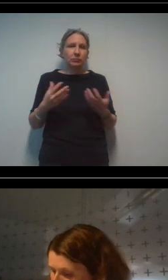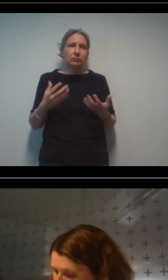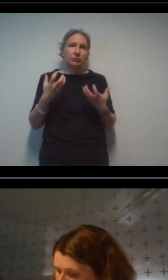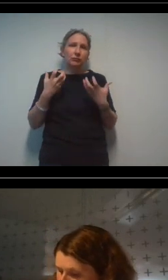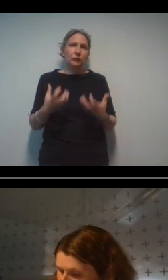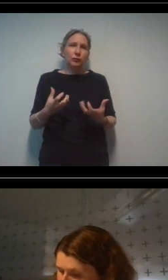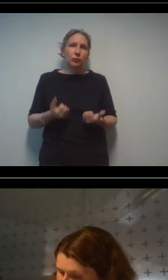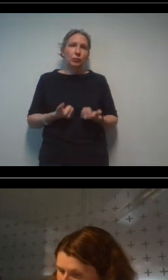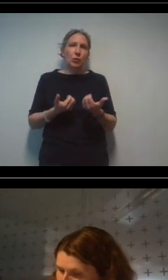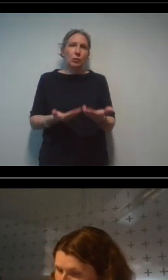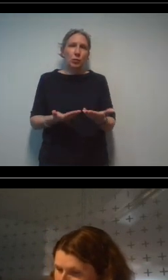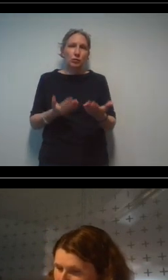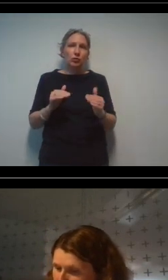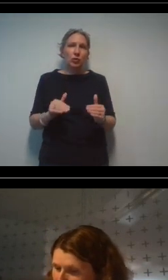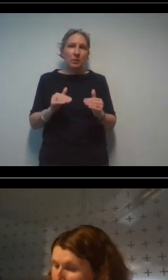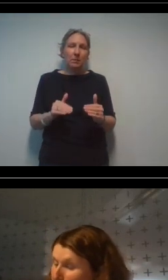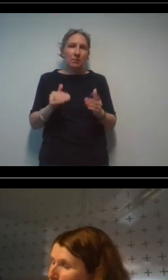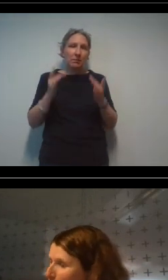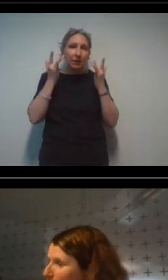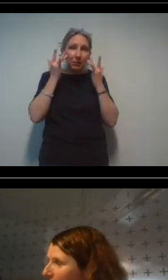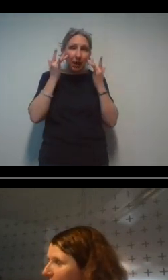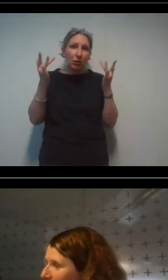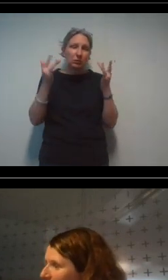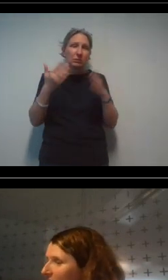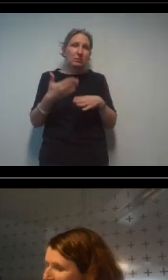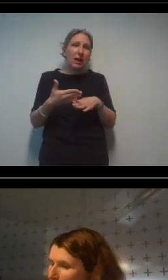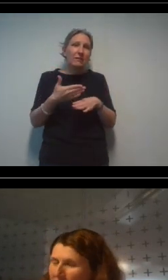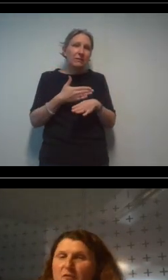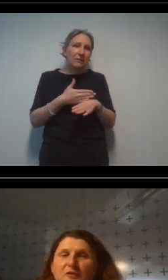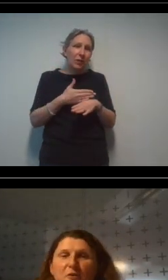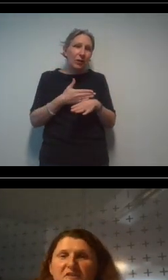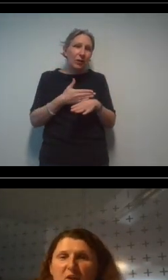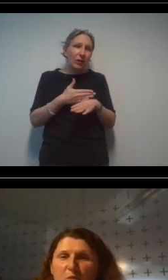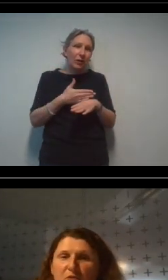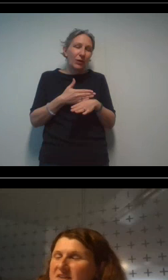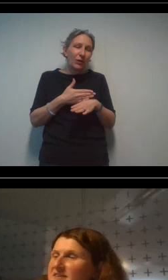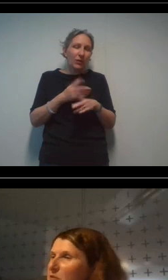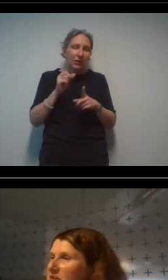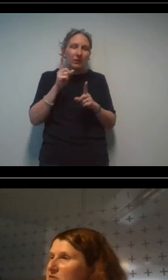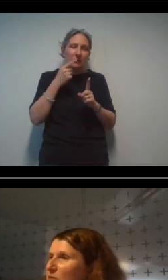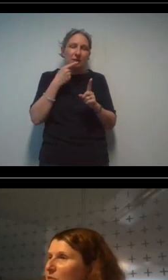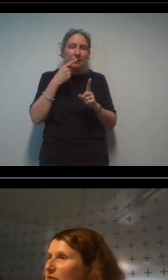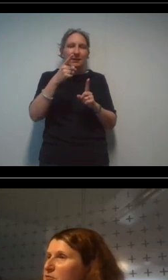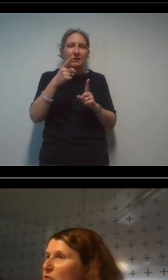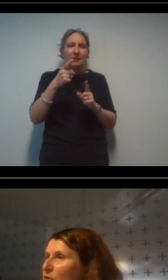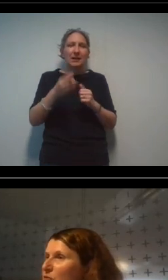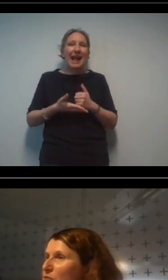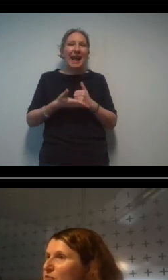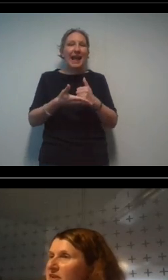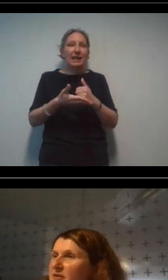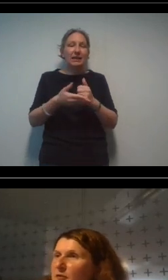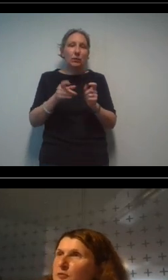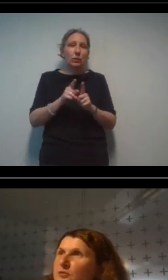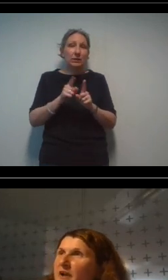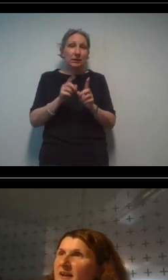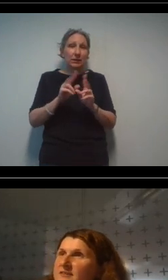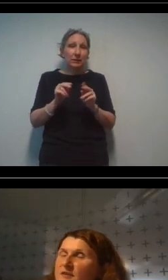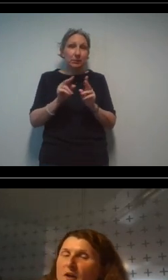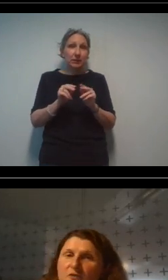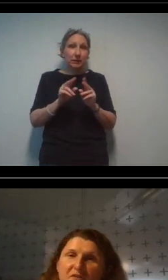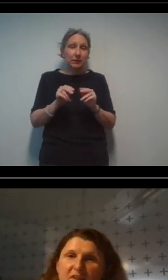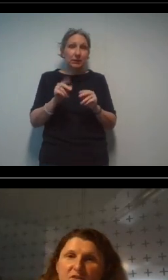proposer quand même une expérience avant de. On va revenir aussi un peu sur les aides, parce qu'on a vu que vous pouviez, du